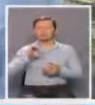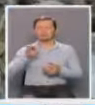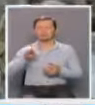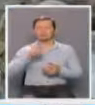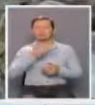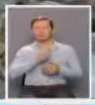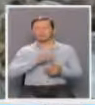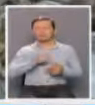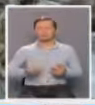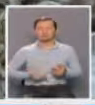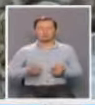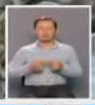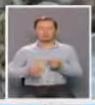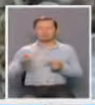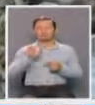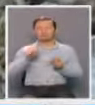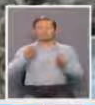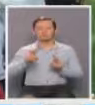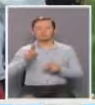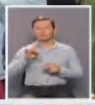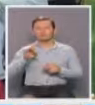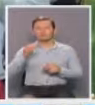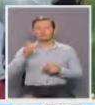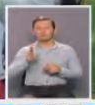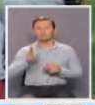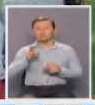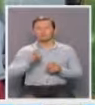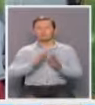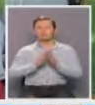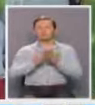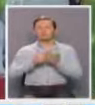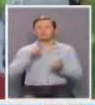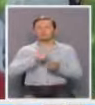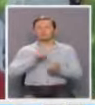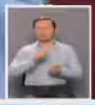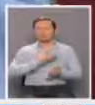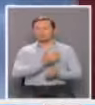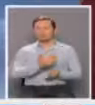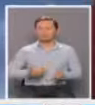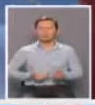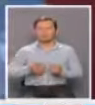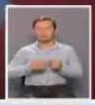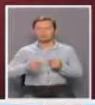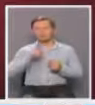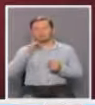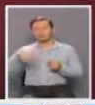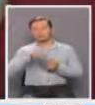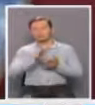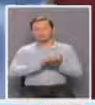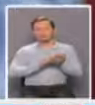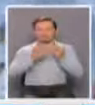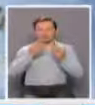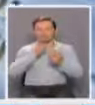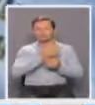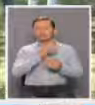Тасқаренің өнегелі өмірінен сыр шертетін «Құмаршық гүлдеген күз» кітабы жарыққа шықты. Бұл кітапта жас ұрпаққа өнеге алар, атаның